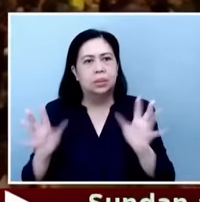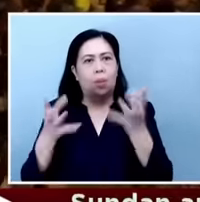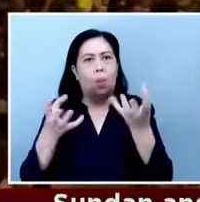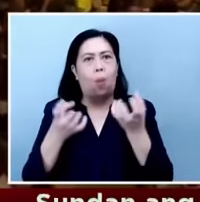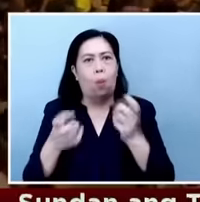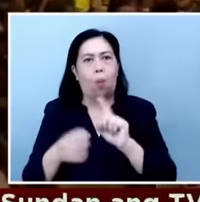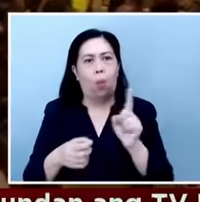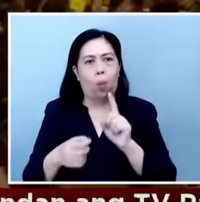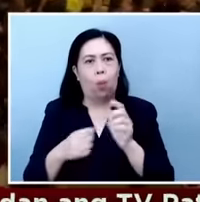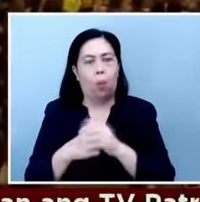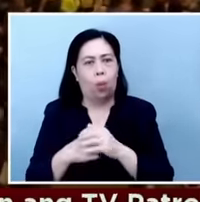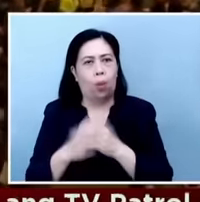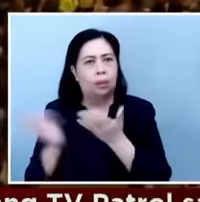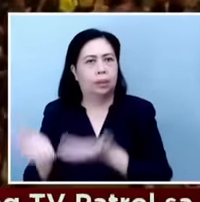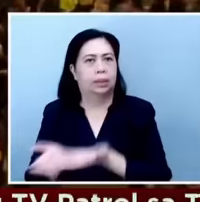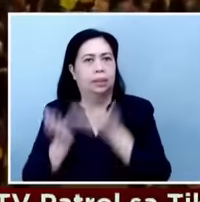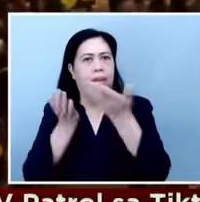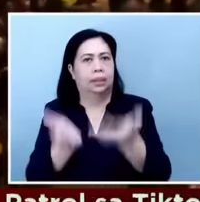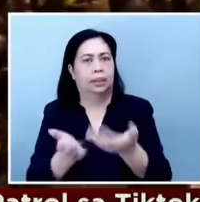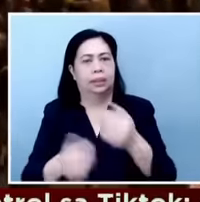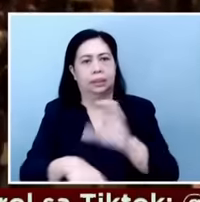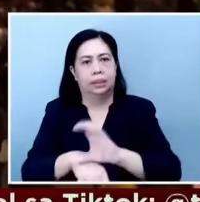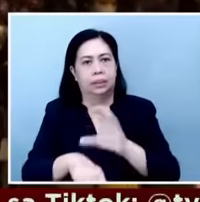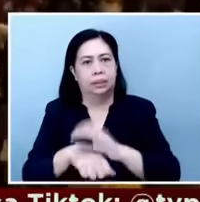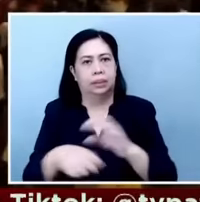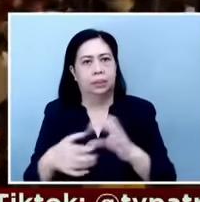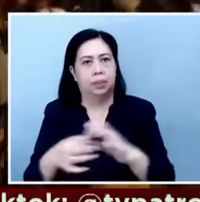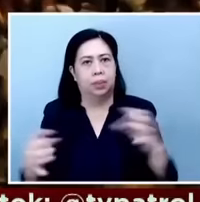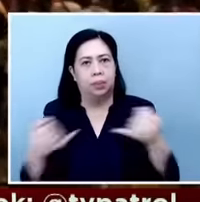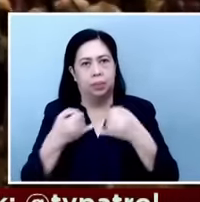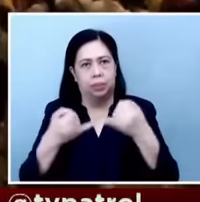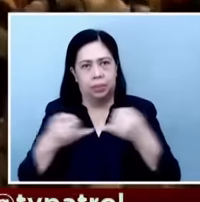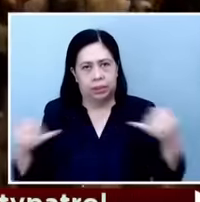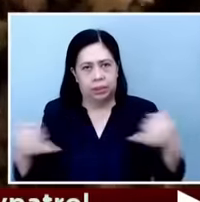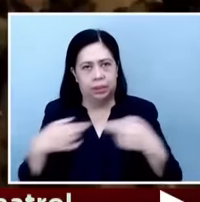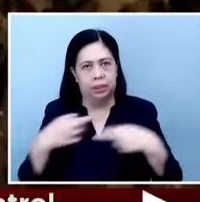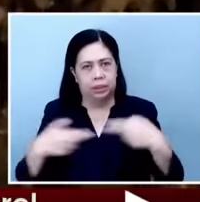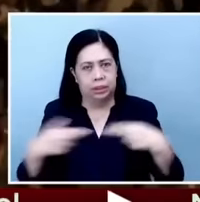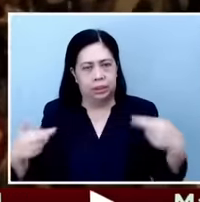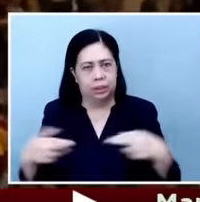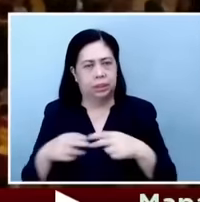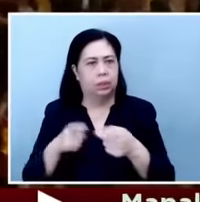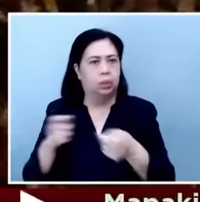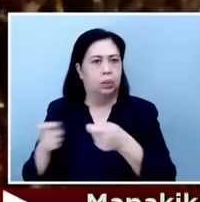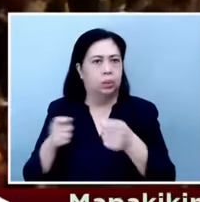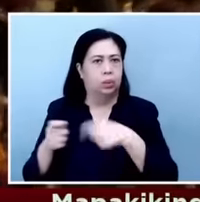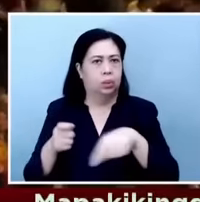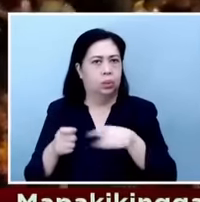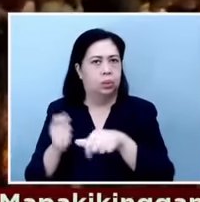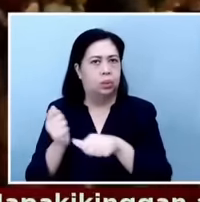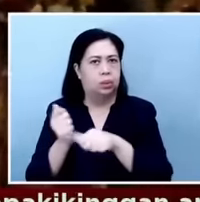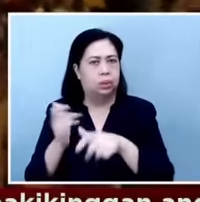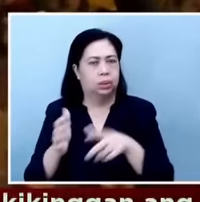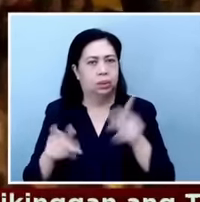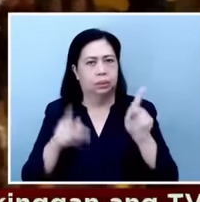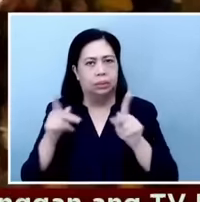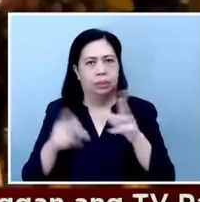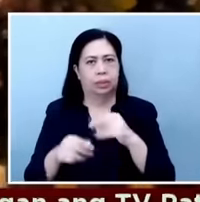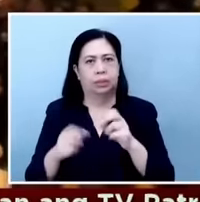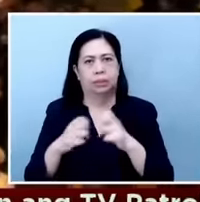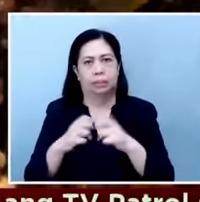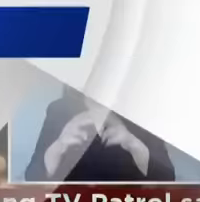kabayan, ay maihatid dito sa simbahan yung naputol na lubid. Agad naman silang nakontrol ng mga ihos at maging ng PNP.